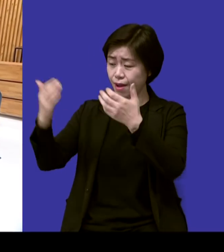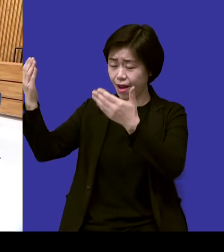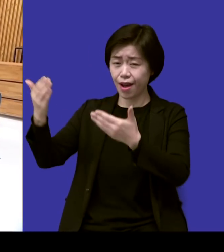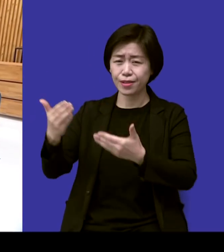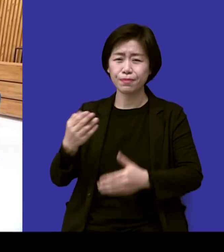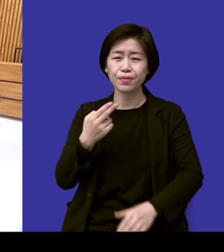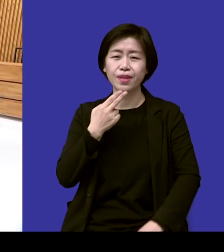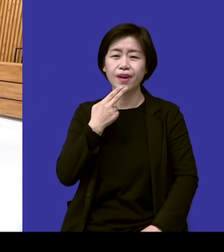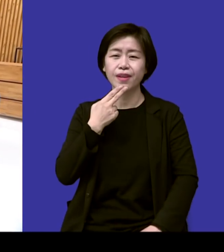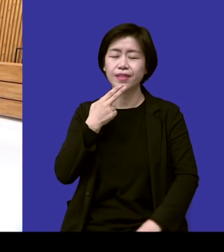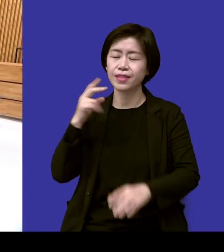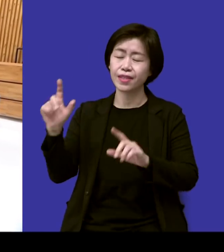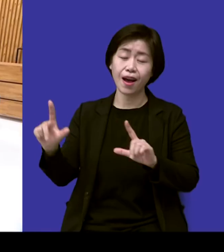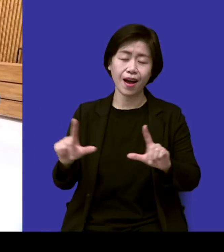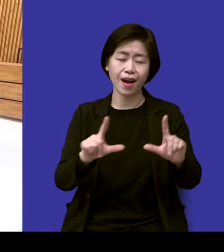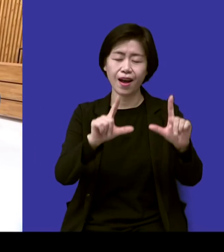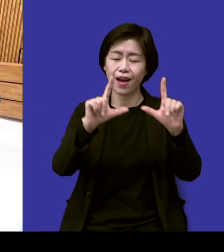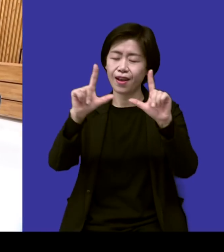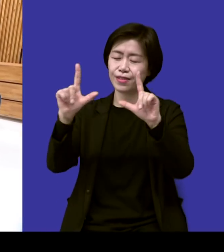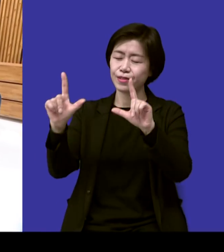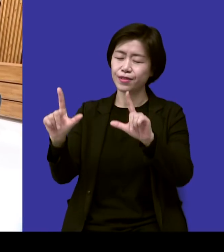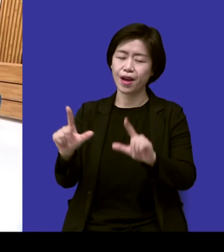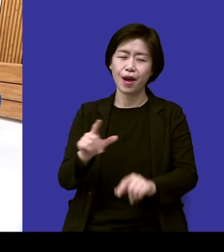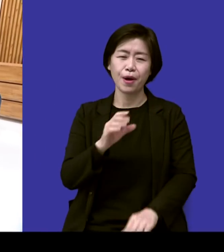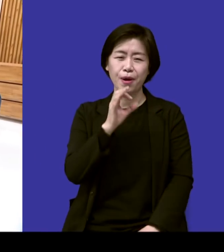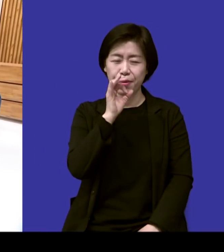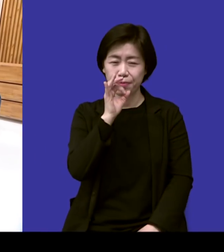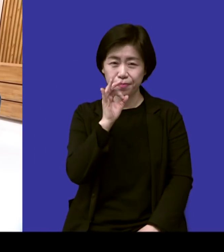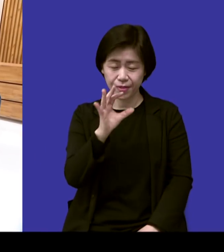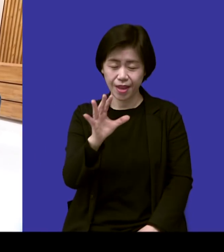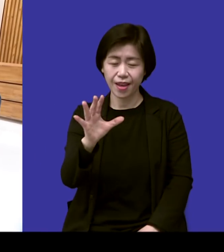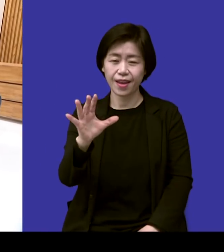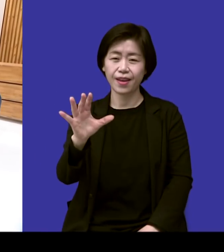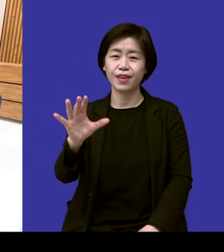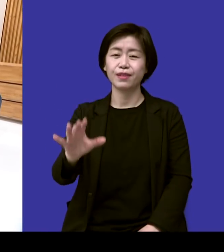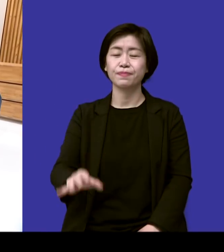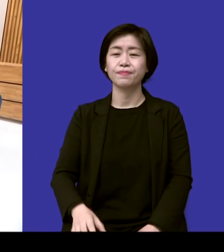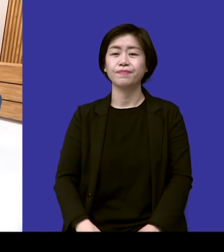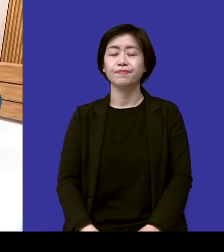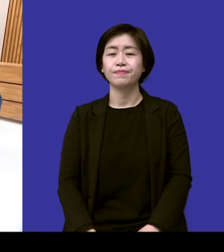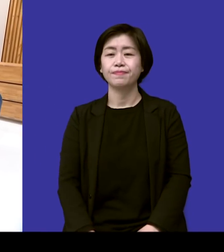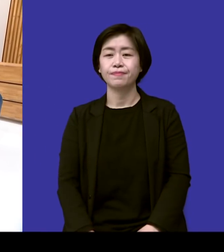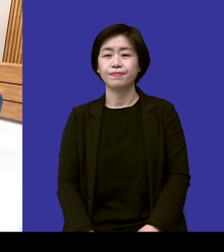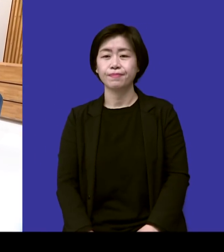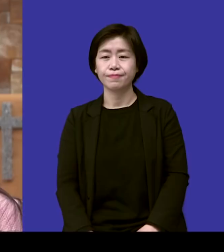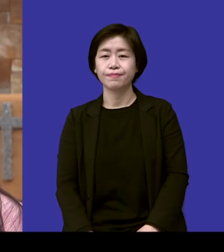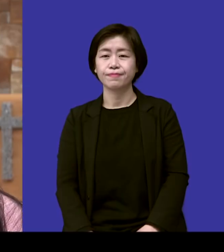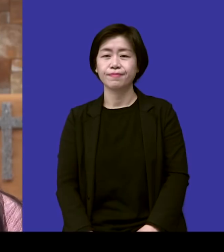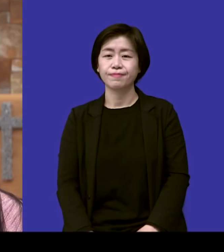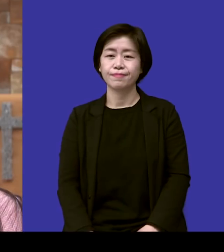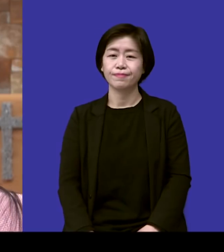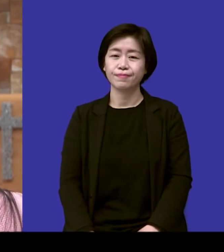은혜 아니면 살아갈 수가 없네.